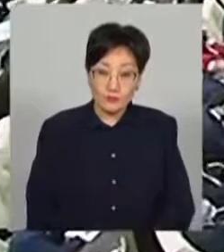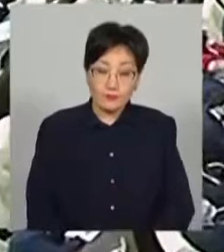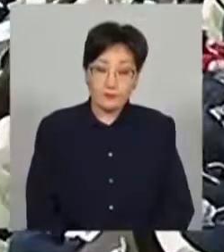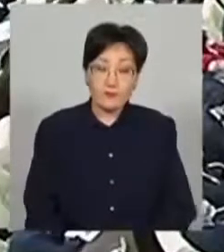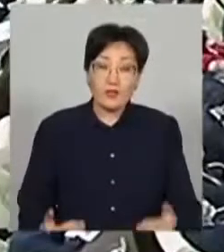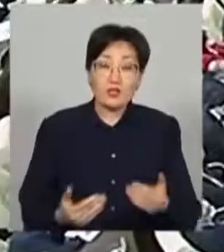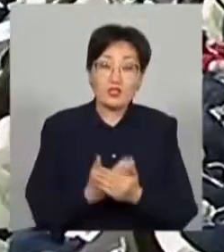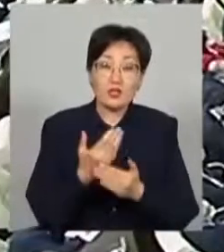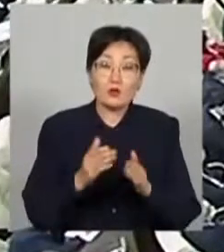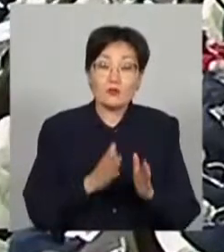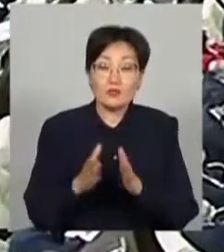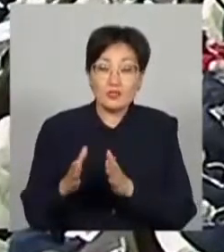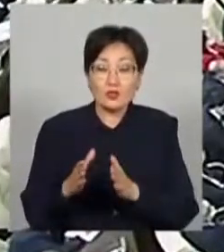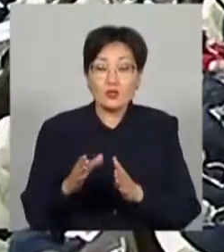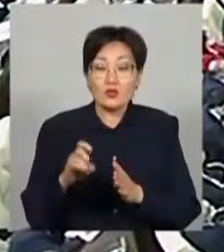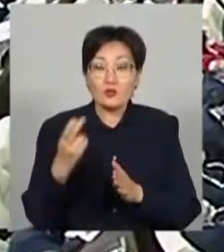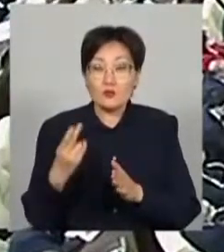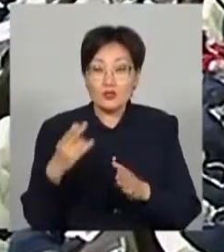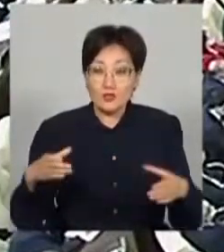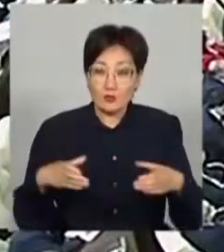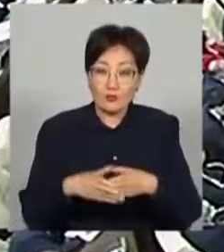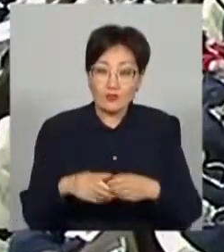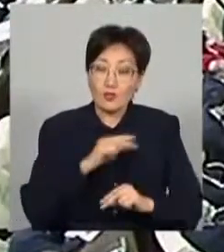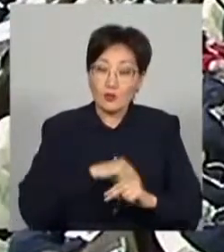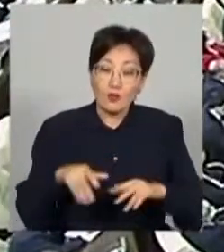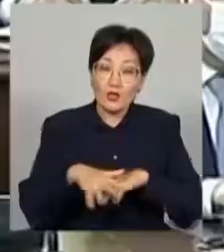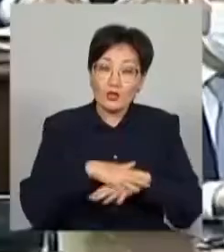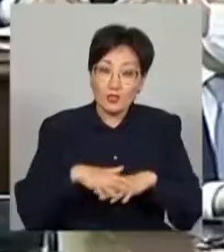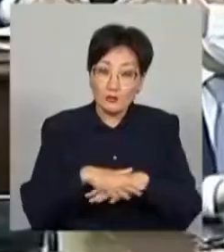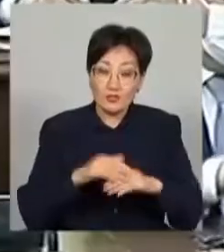Жаңа құрылым ұлттық кеңестің қызметін жалпы халықтық